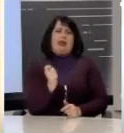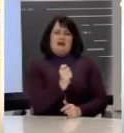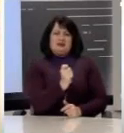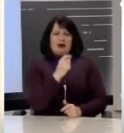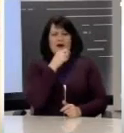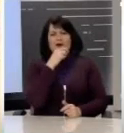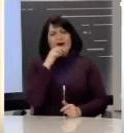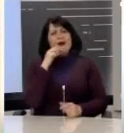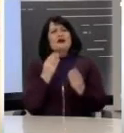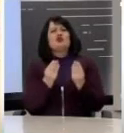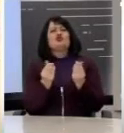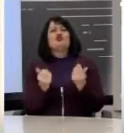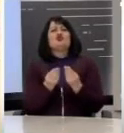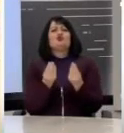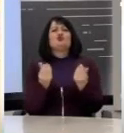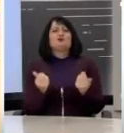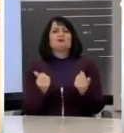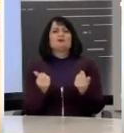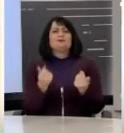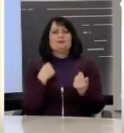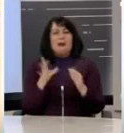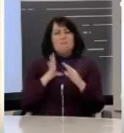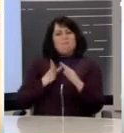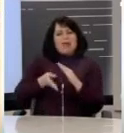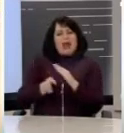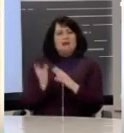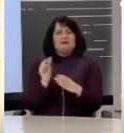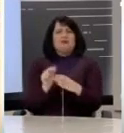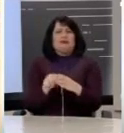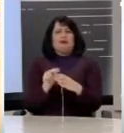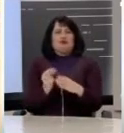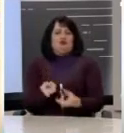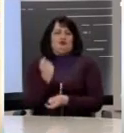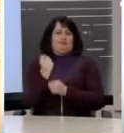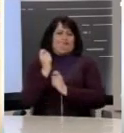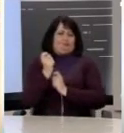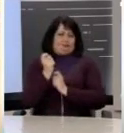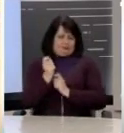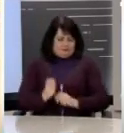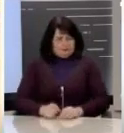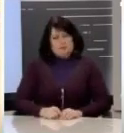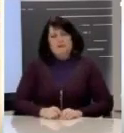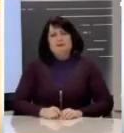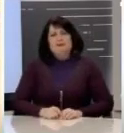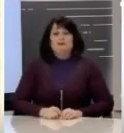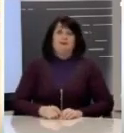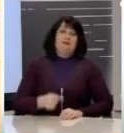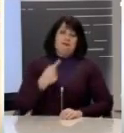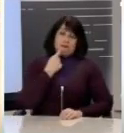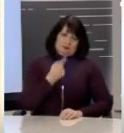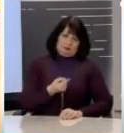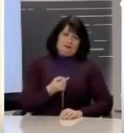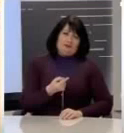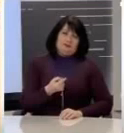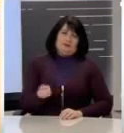τρόπο αυτό μη εκλογική πελατεία. Η θέση αυτή, κυρίως θέση